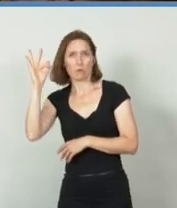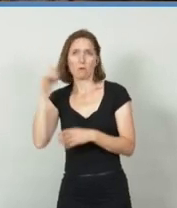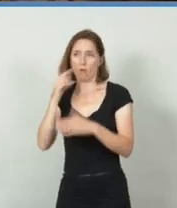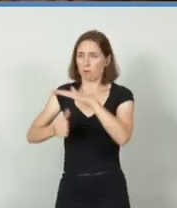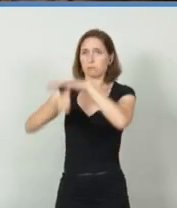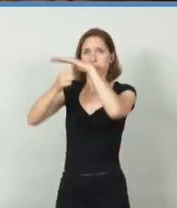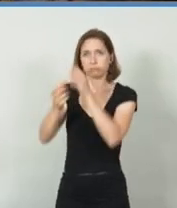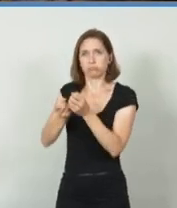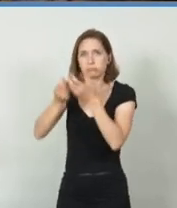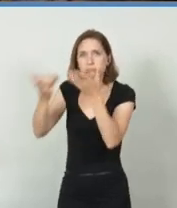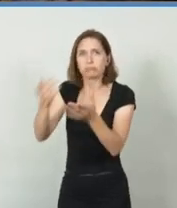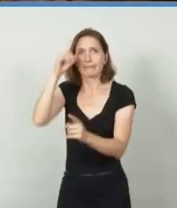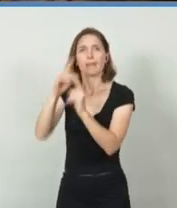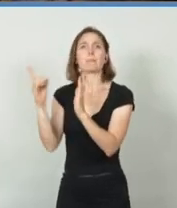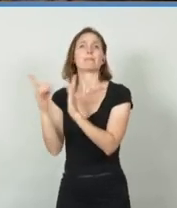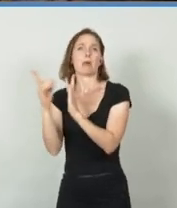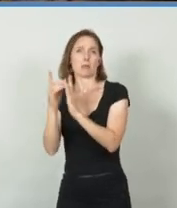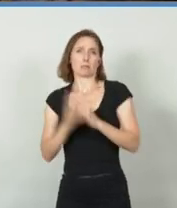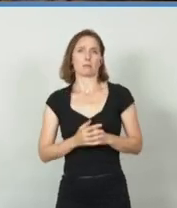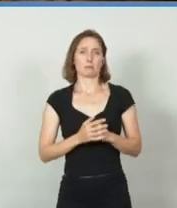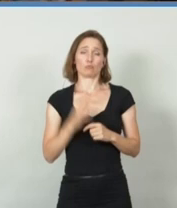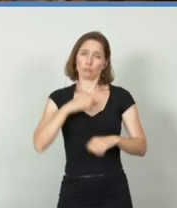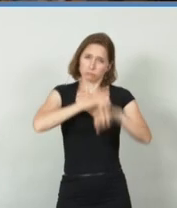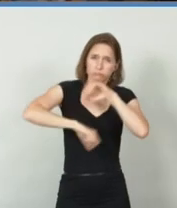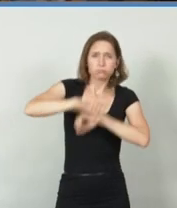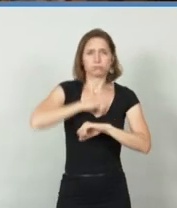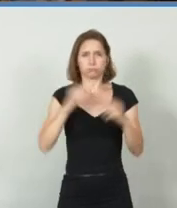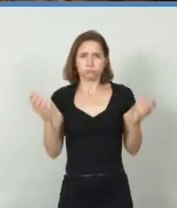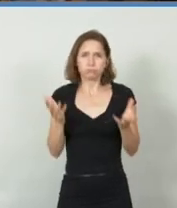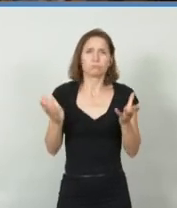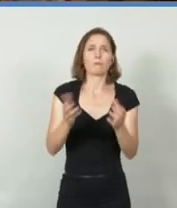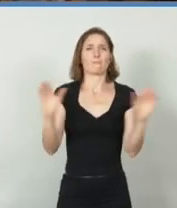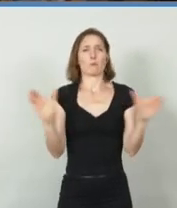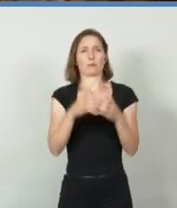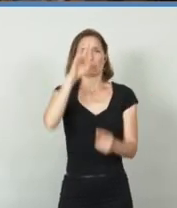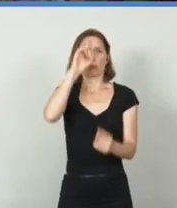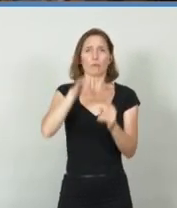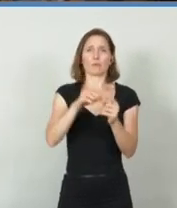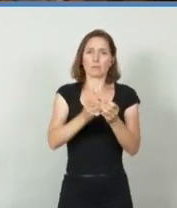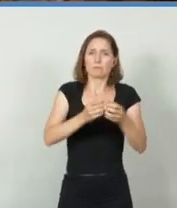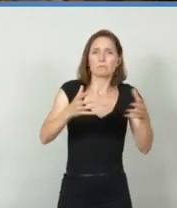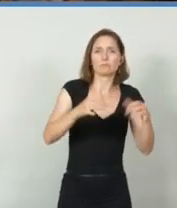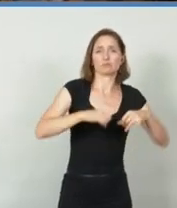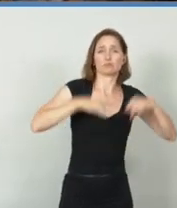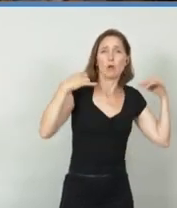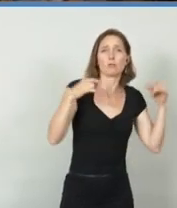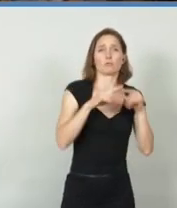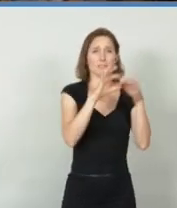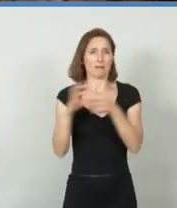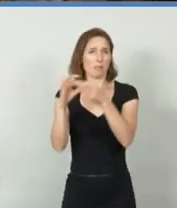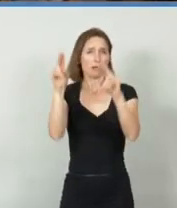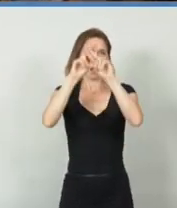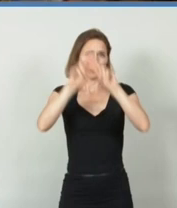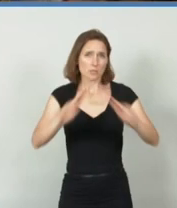grenoblois notamment dans la formation des jeunes sur les thématiques de citoyenneté et de solidarité internationale là encore